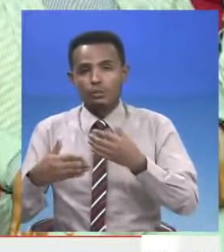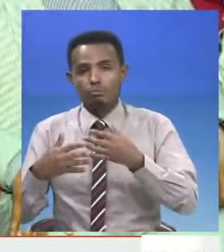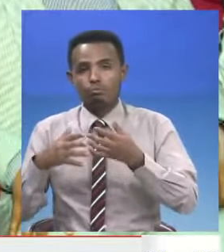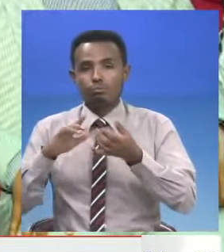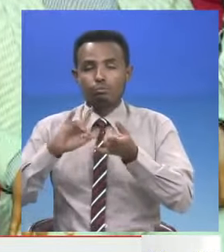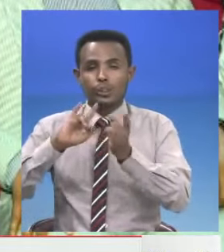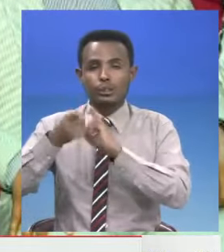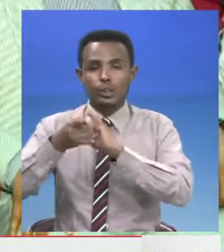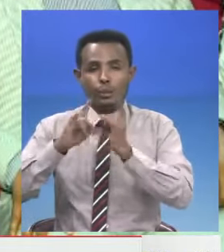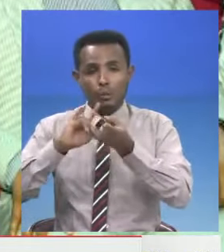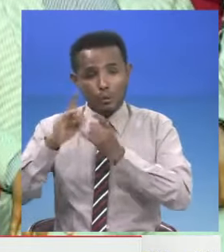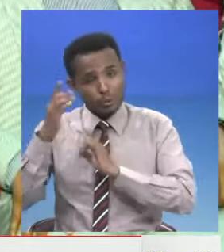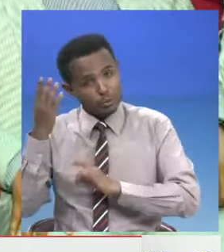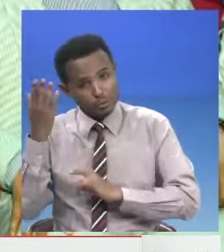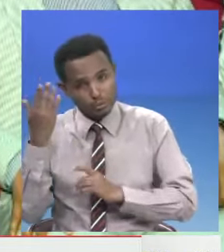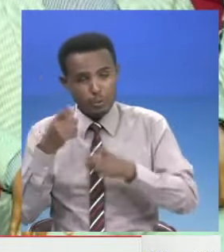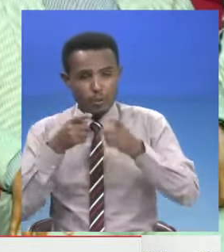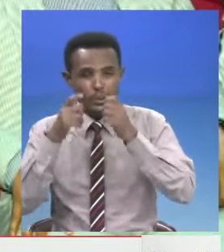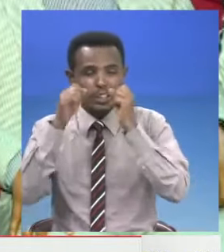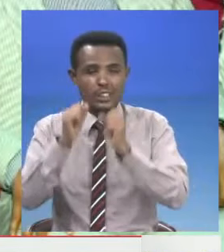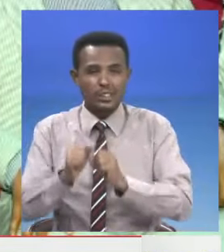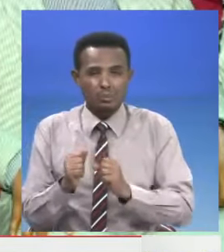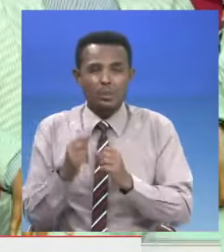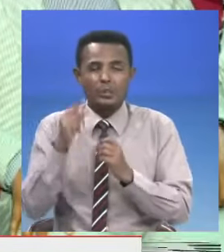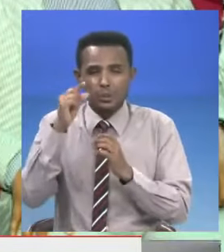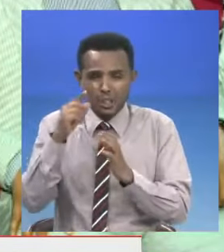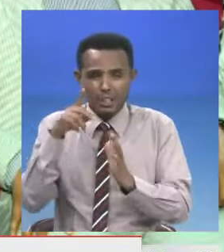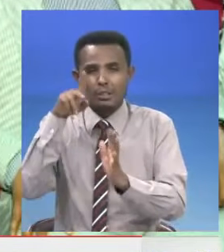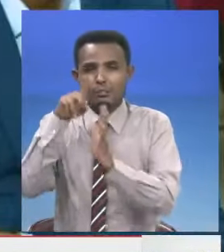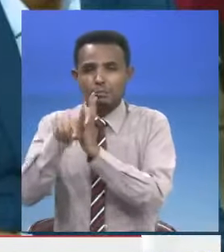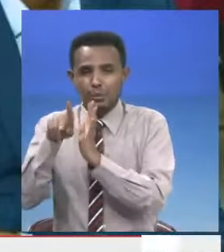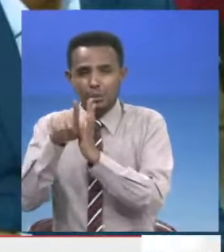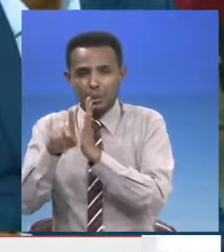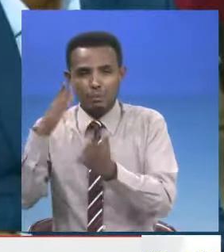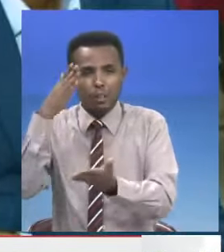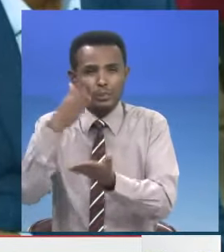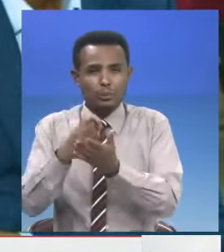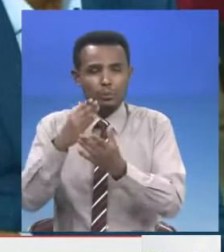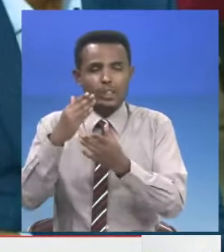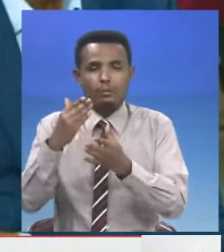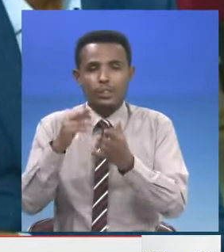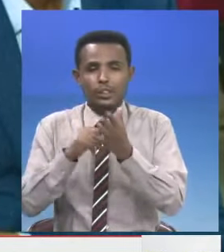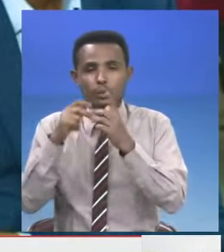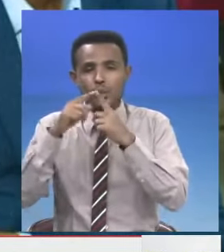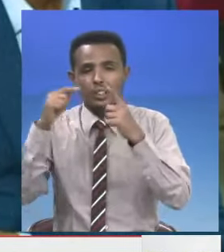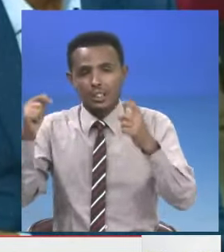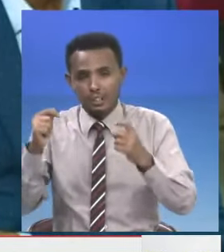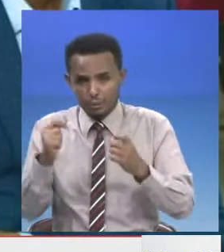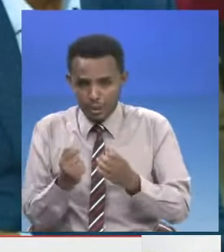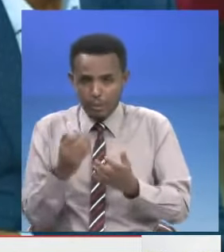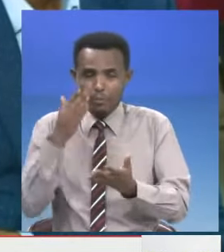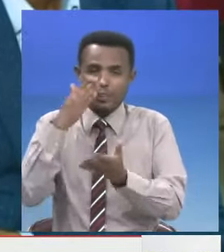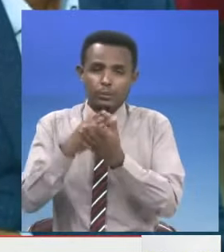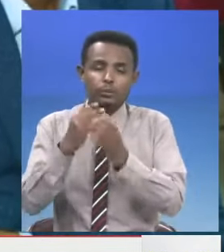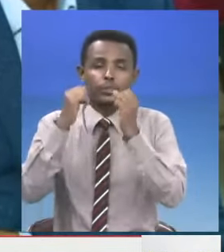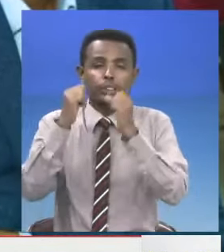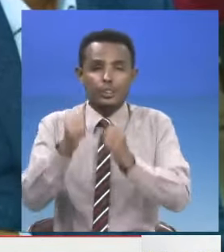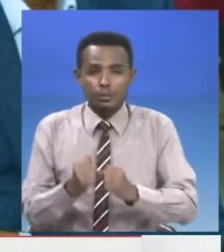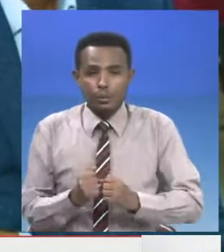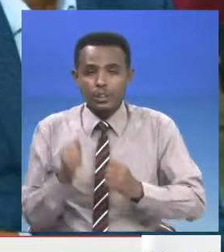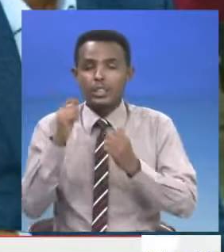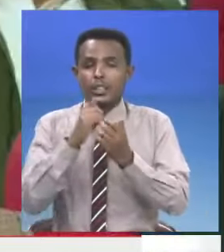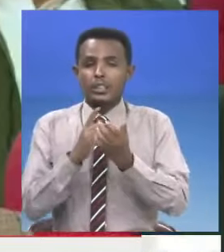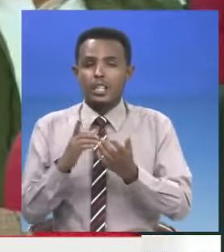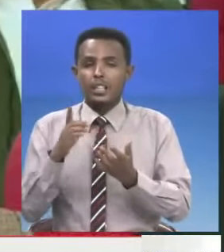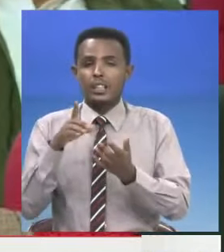ደረጃም በሚባል ሁኔታ የግድያና ህገወጥነትንም ማስቀረት ተችሏል። ይሁን እንጂ እንግዲህ የከተማዋ ተቀዳሚ ምክትል ከንቲባ አቶ